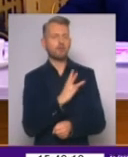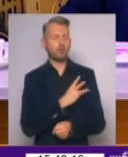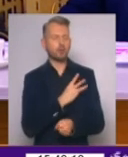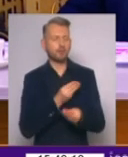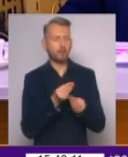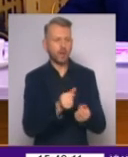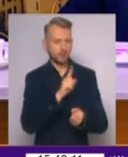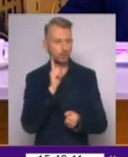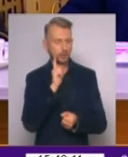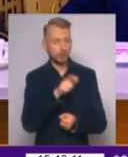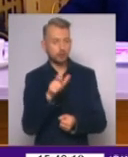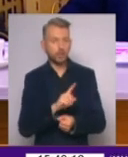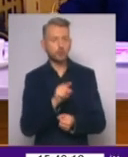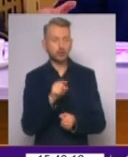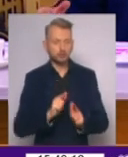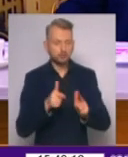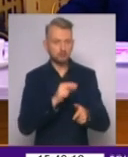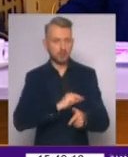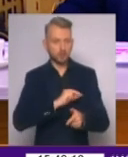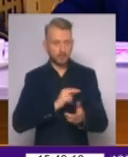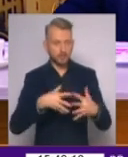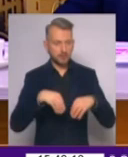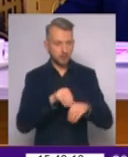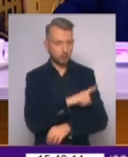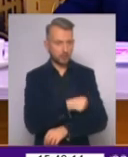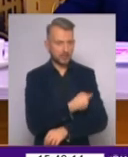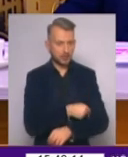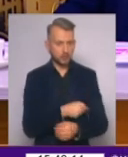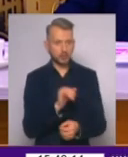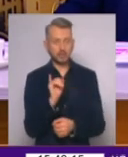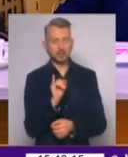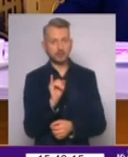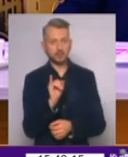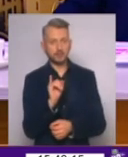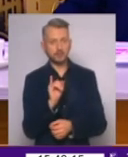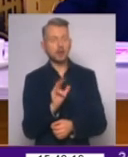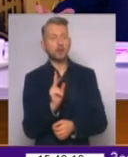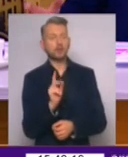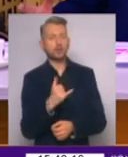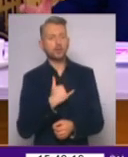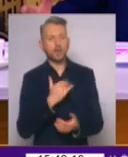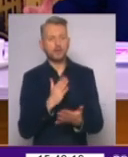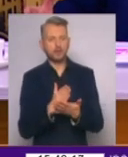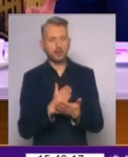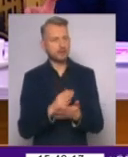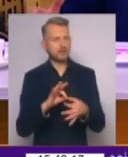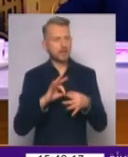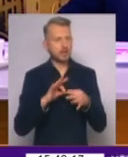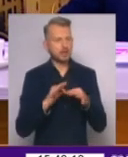молодих людей, щоб вони пішли працювати, от, власне, в сімейну медицину. І друге у нас є такий, теж такий